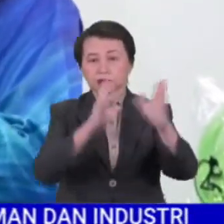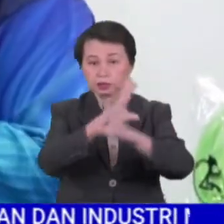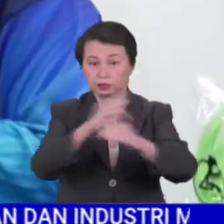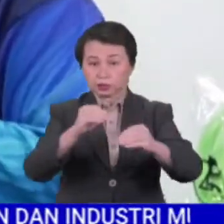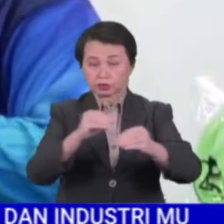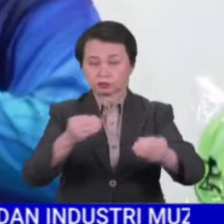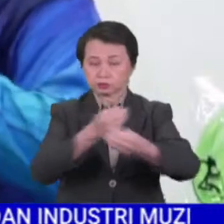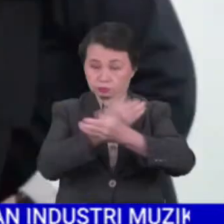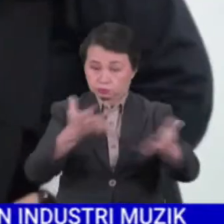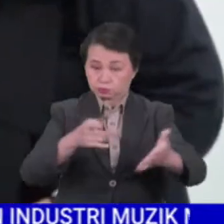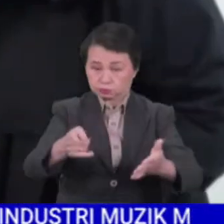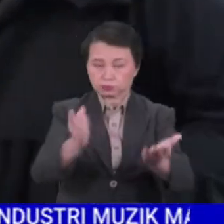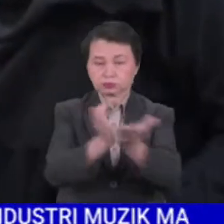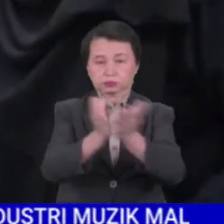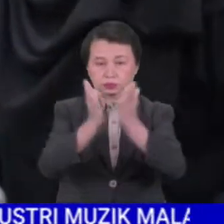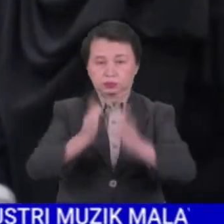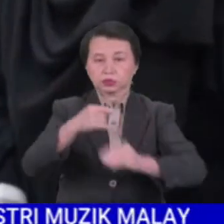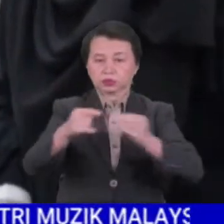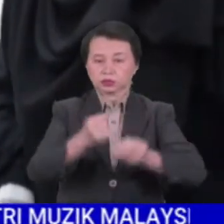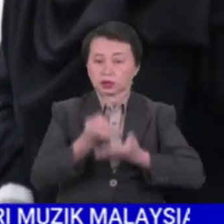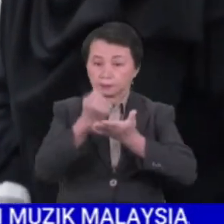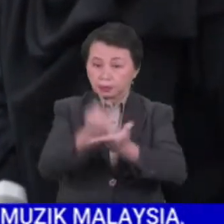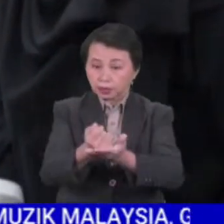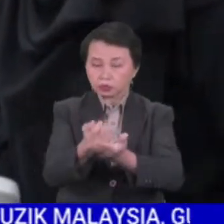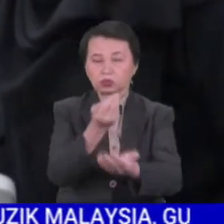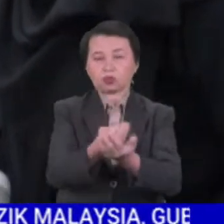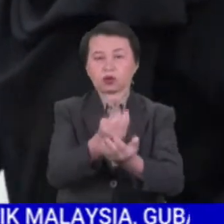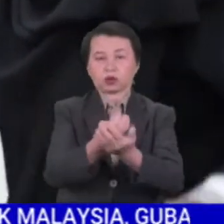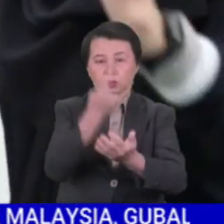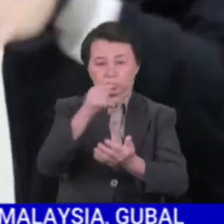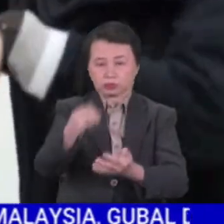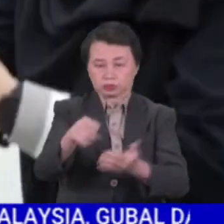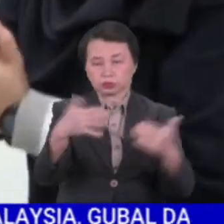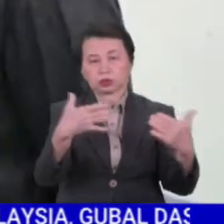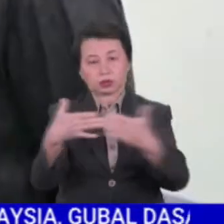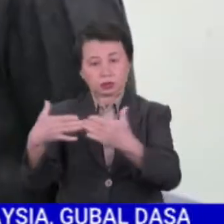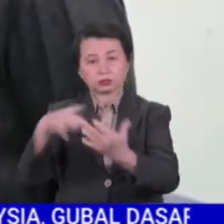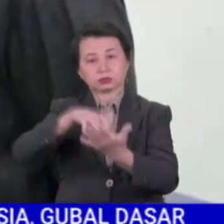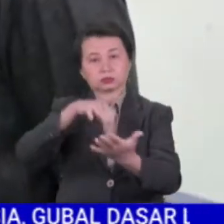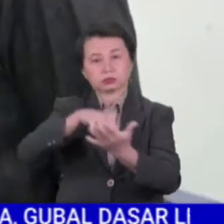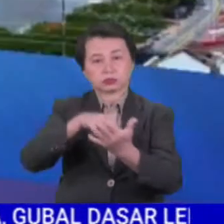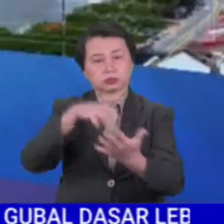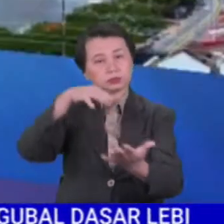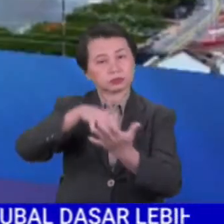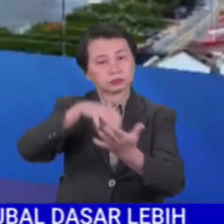memberi pendedahan kepada pelajar tentang bantuan kewangan untuk melanjutkan pelajaran.